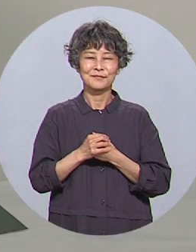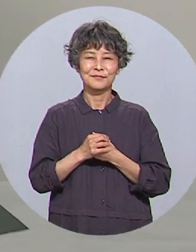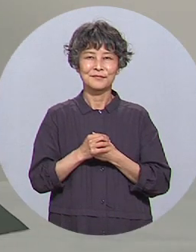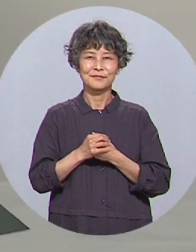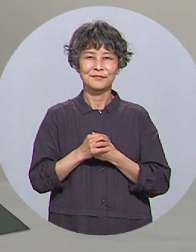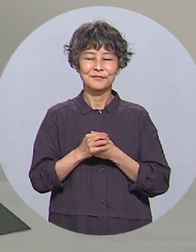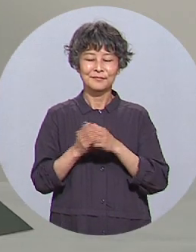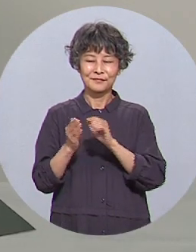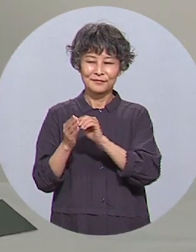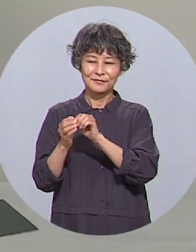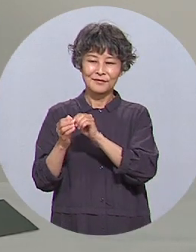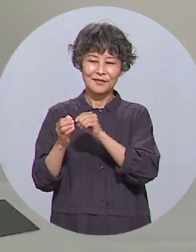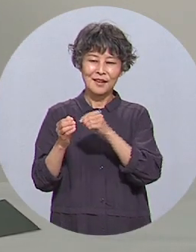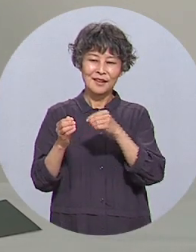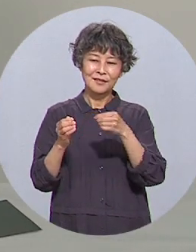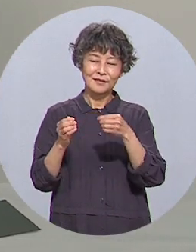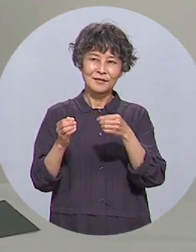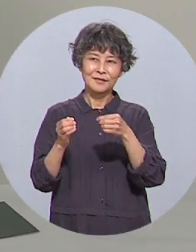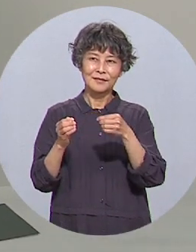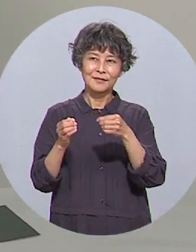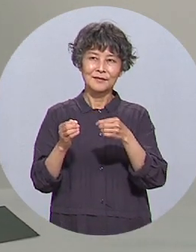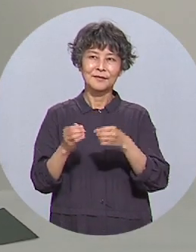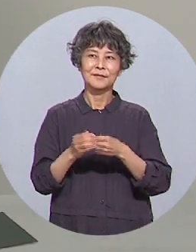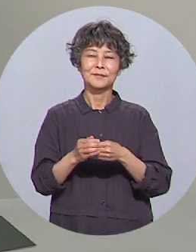そしてい